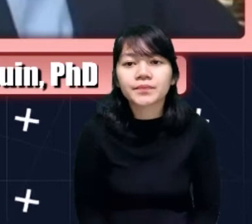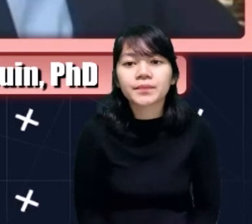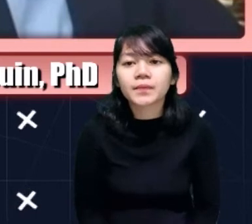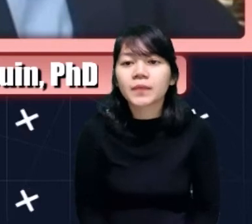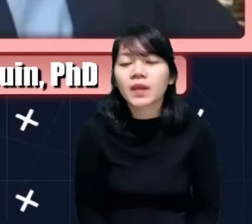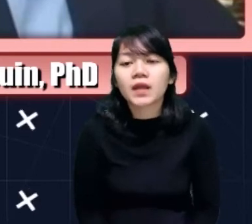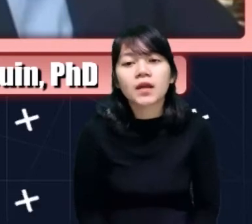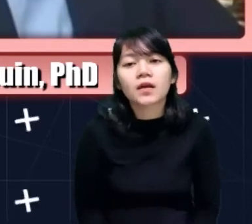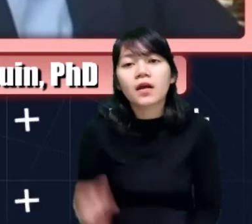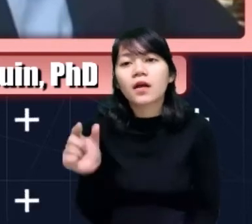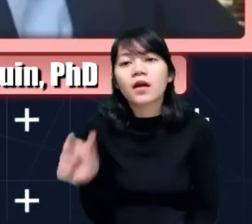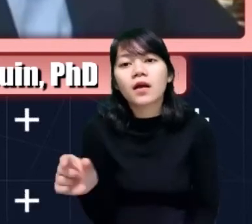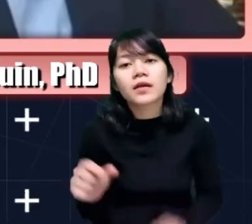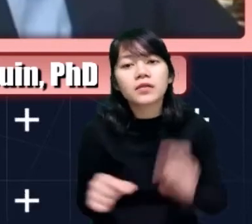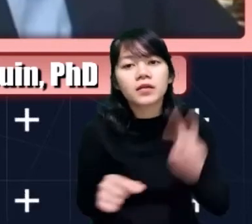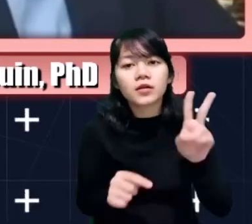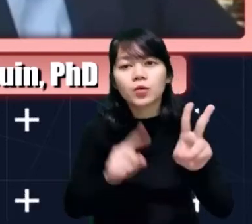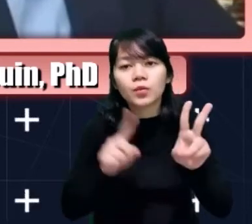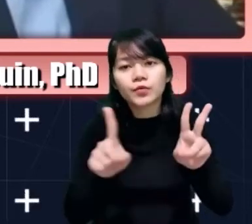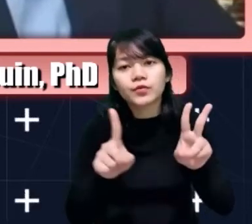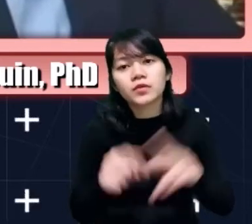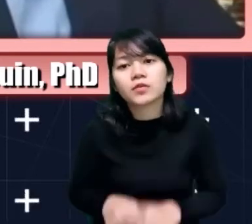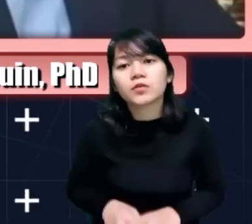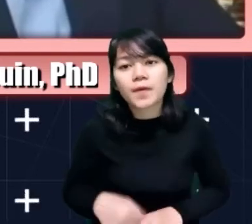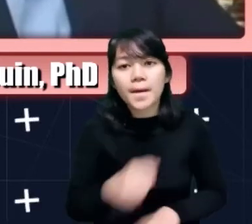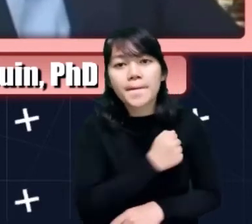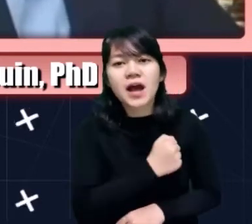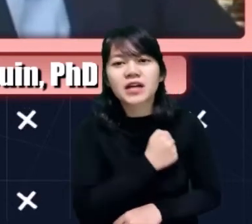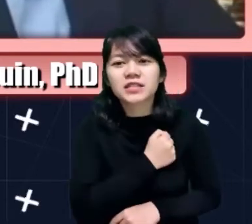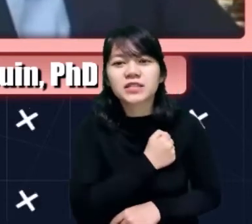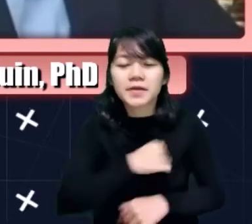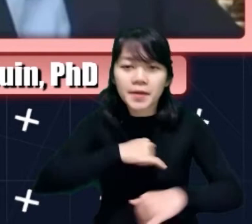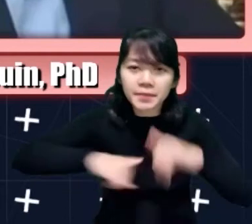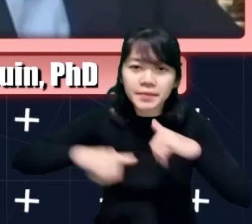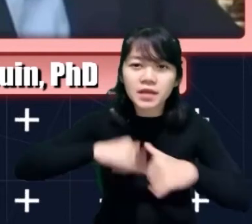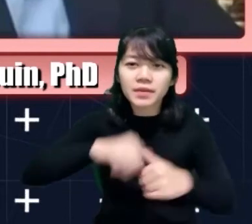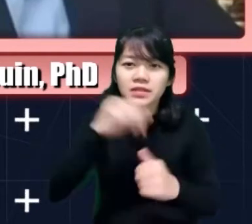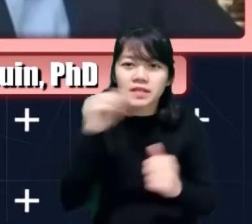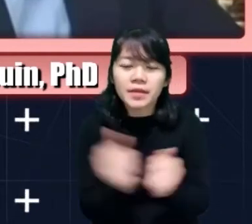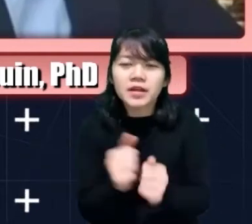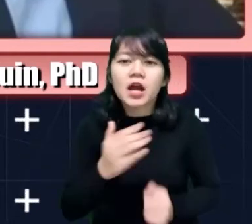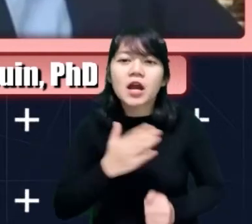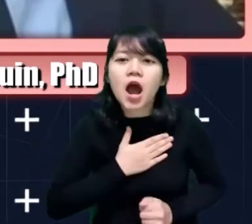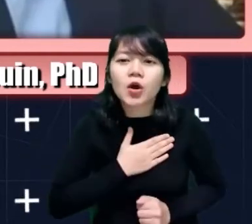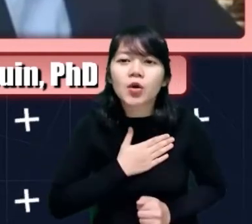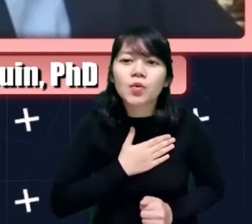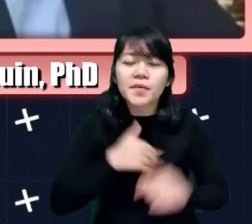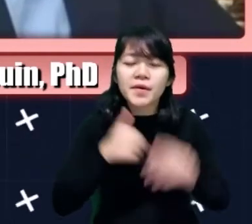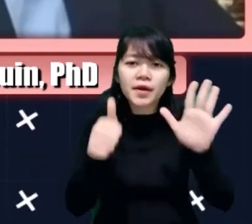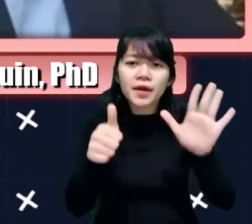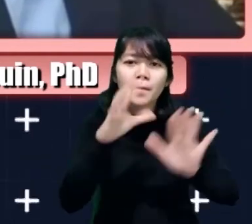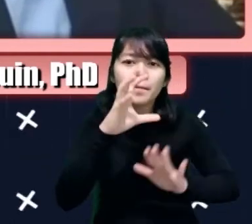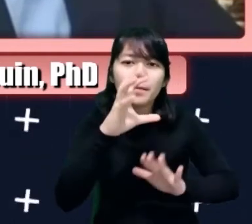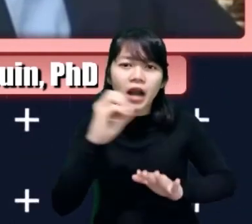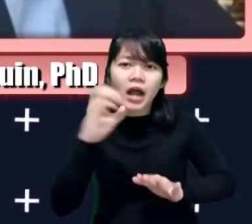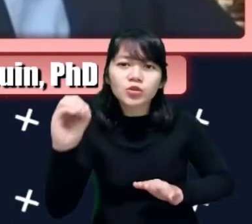Bangsa yang ada bersama aku ini berjumlah 600 ribu orang berjalan kaki. Namun engkau